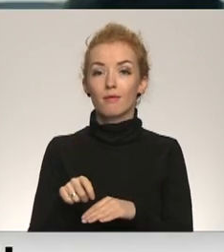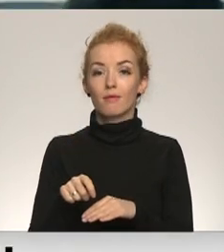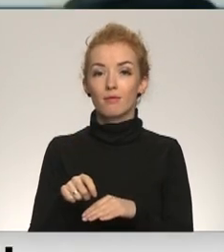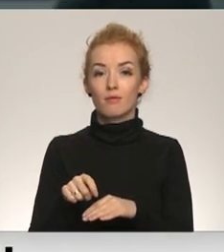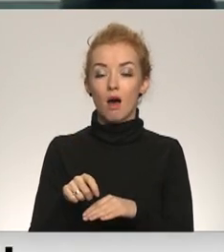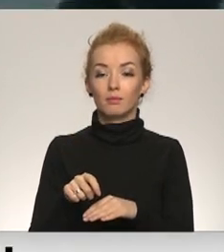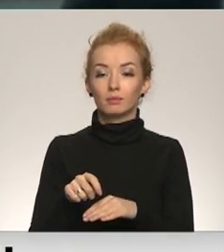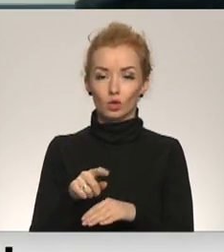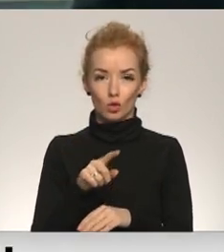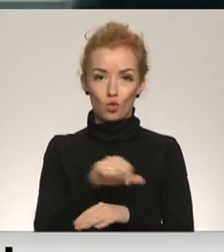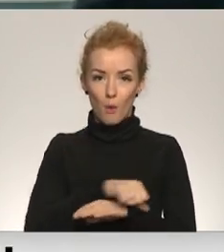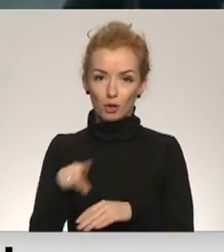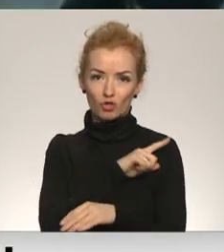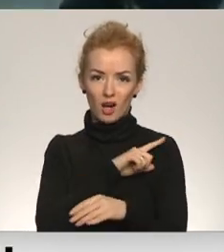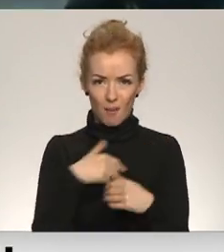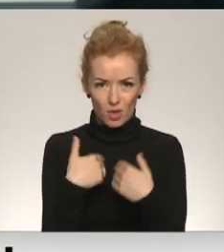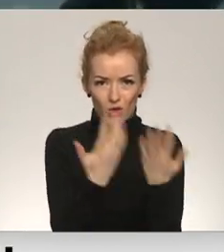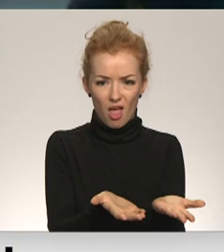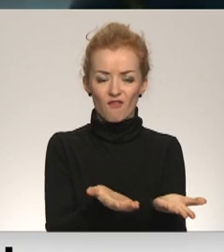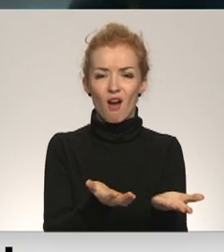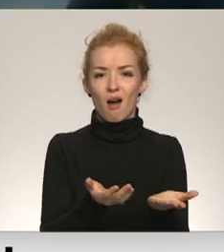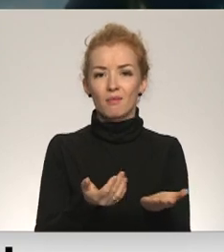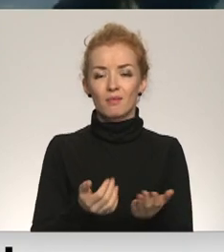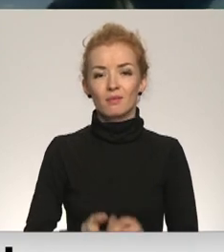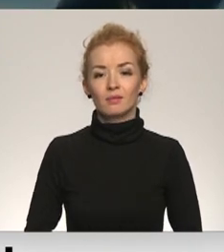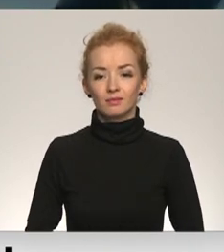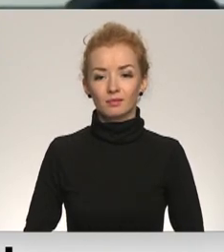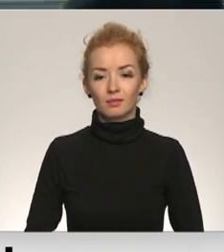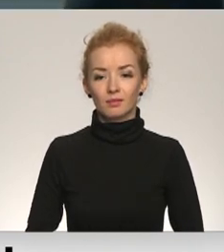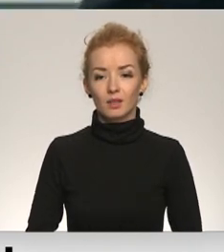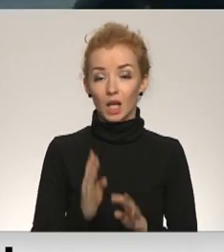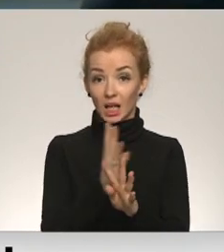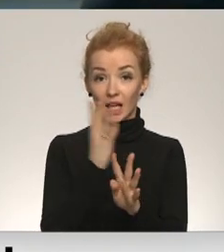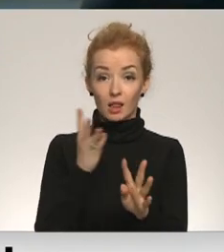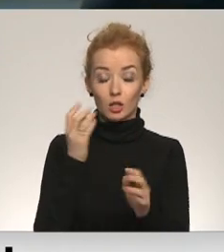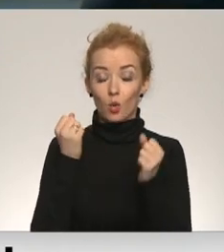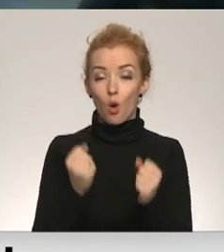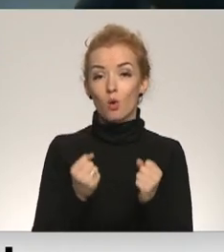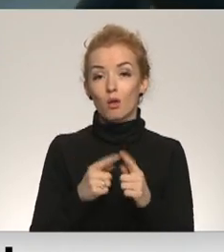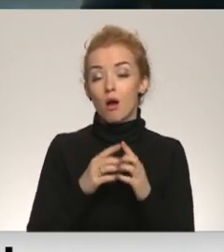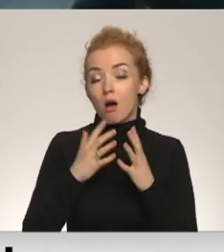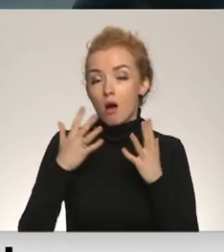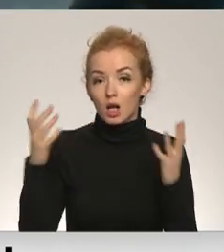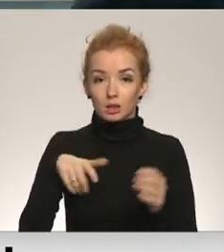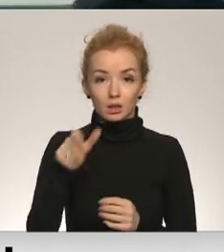Ukrainas robežu sargiem. Nodevām rindas ir vaiprātā, cilvēki ir